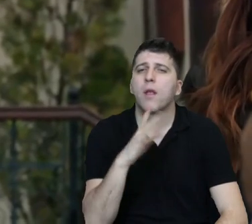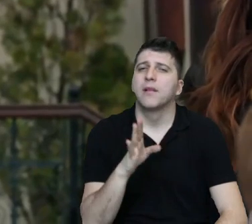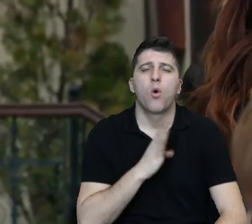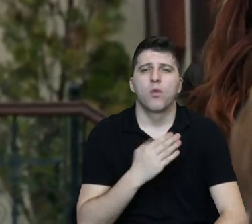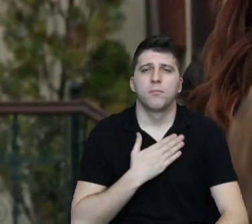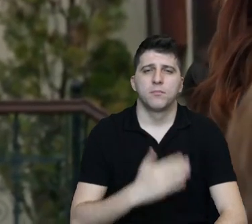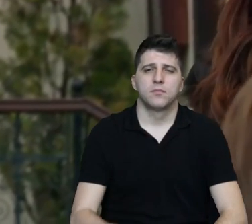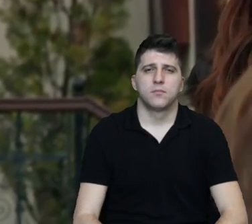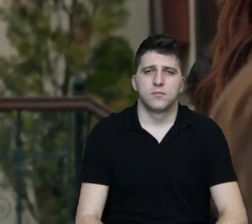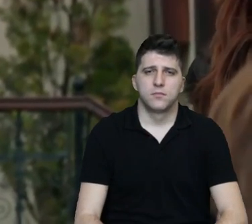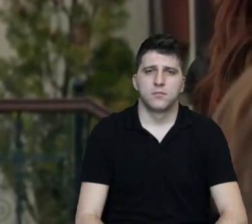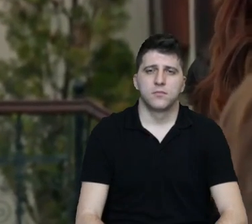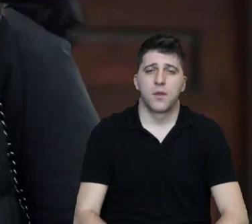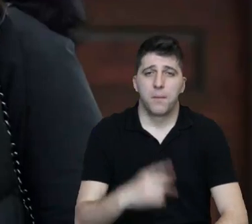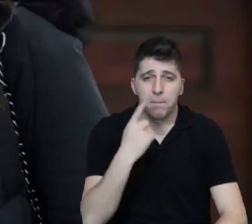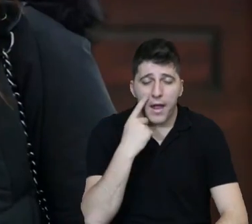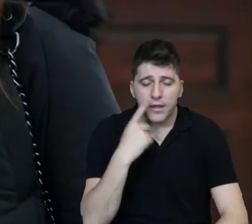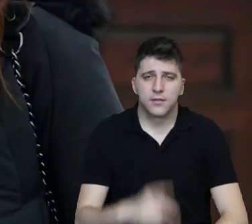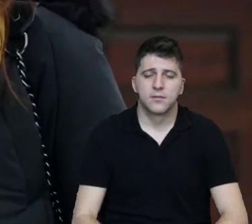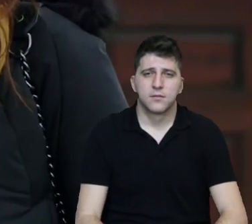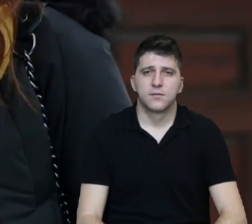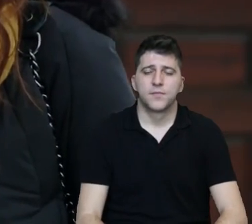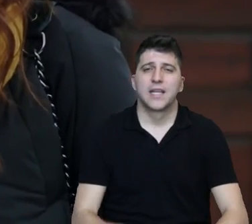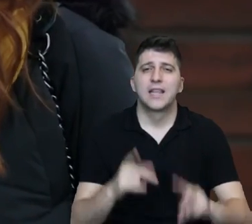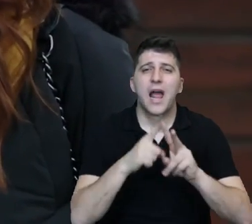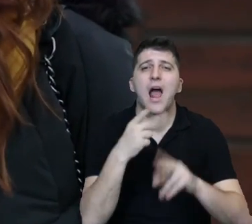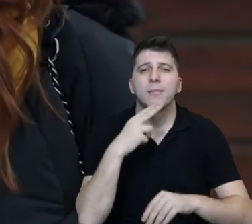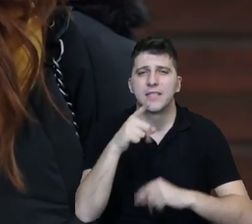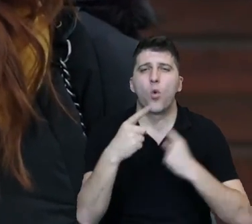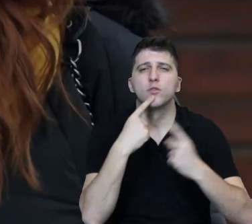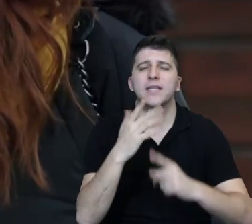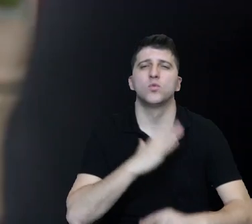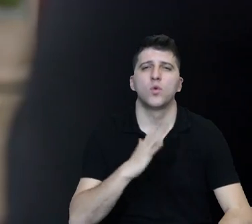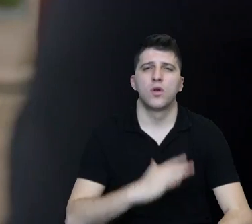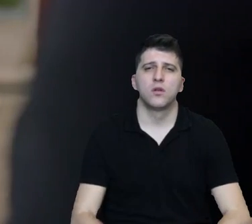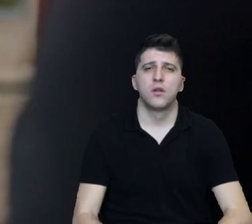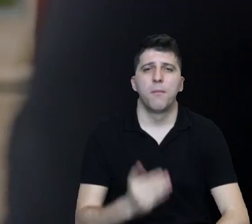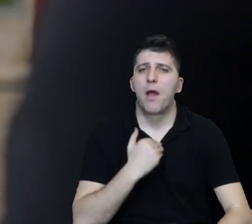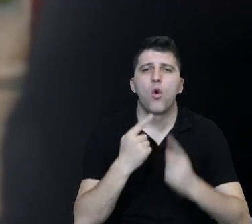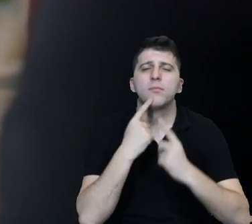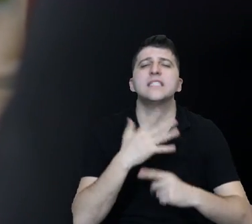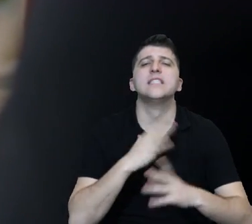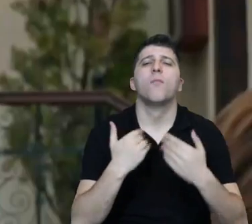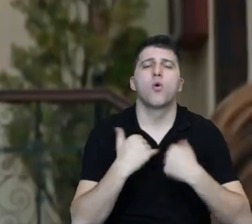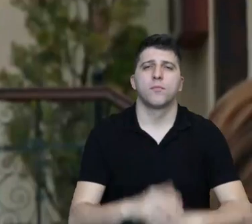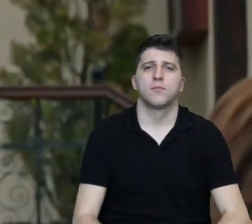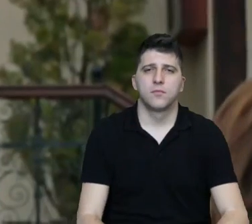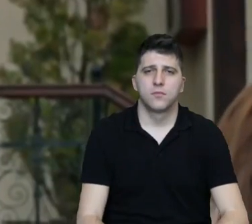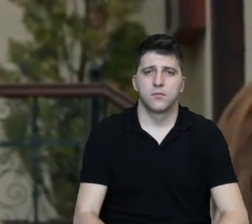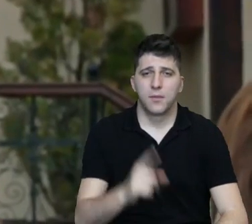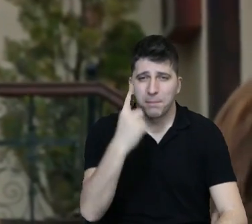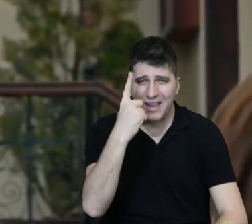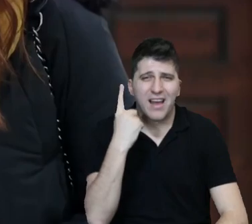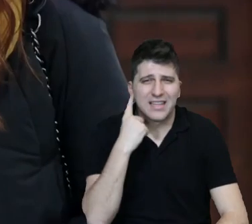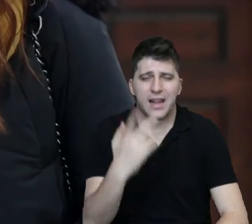oğlum. Bak, Nalan ablan seninle konuşmak istiyor. Ben konuşmak istemiyorum. Onu bir